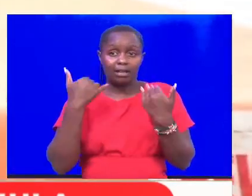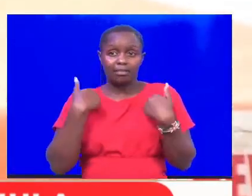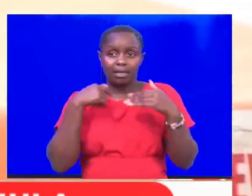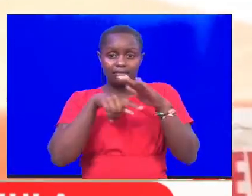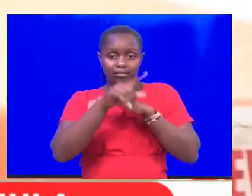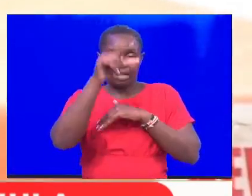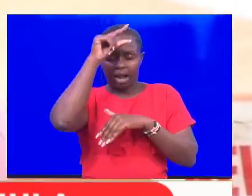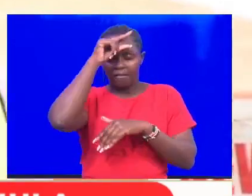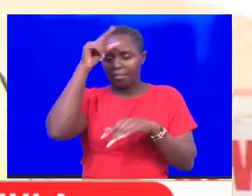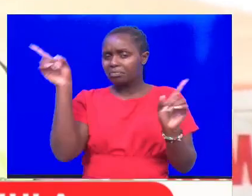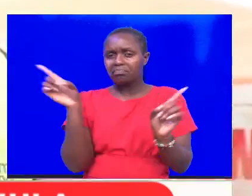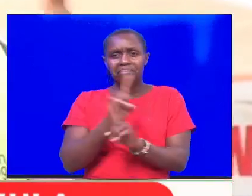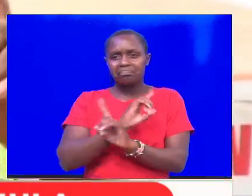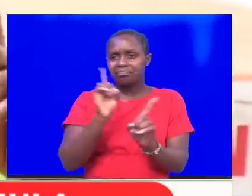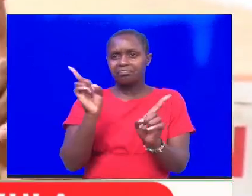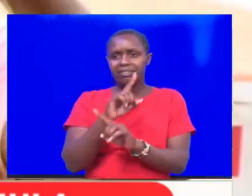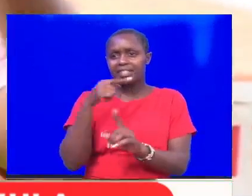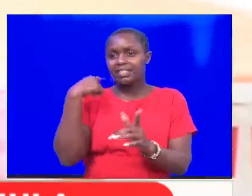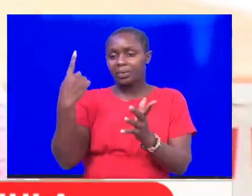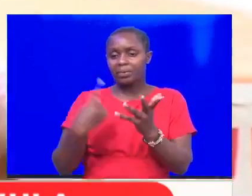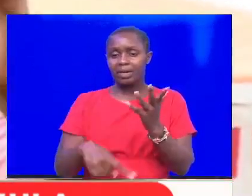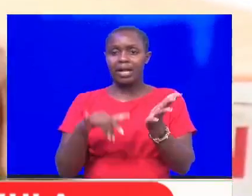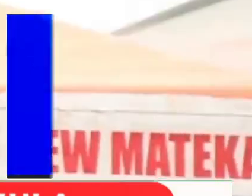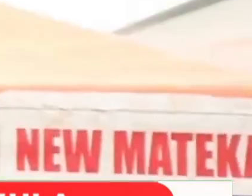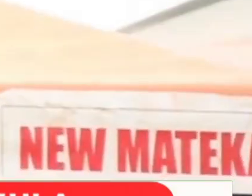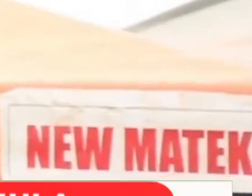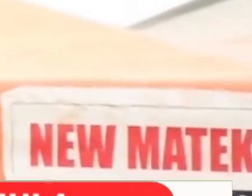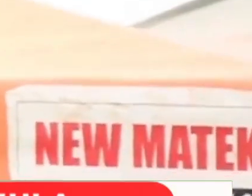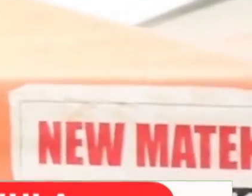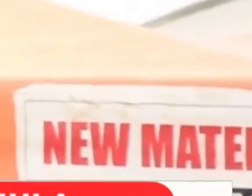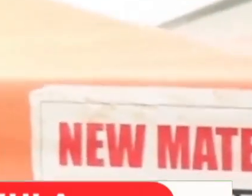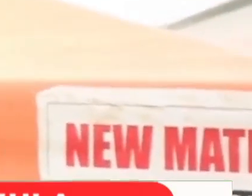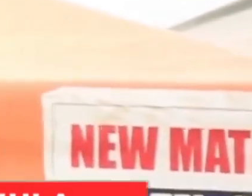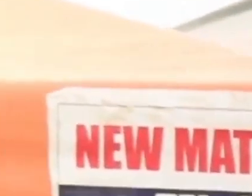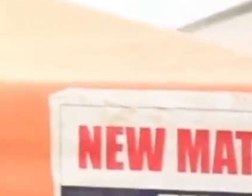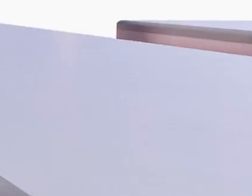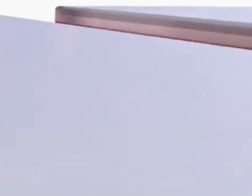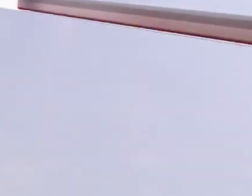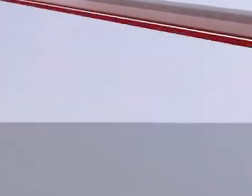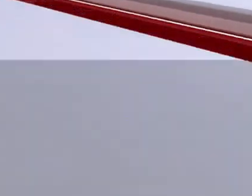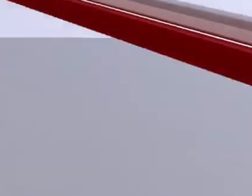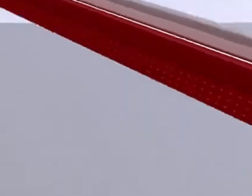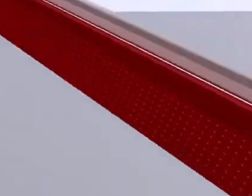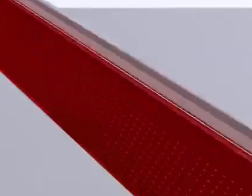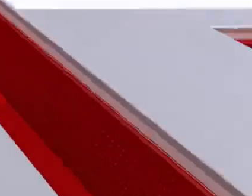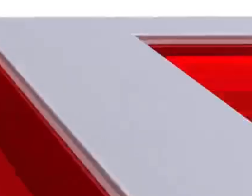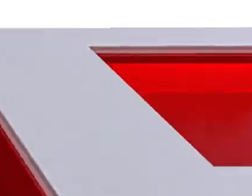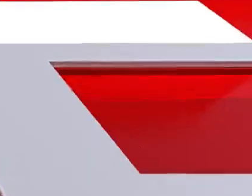Kasema ndapatia watu wangu heshima. Tunashukuru hii wametupa.